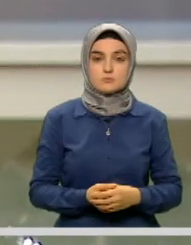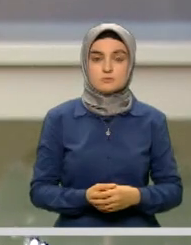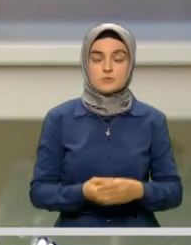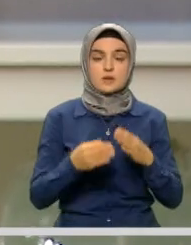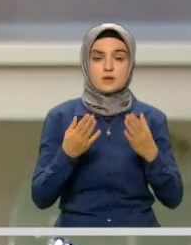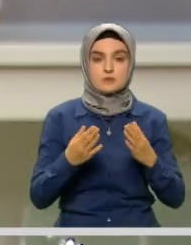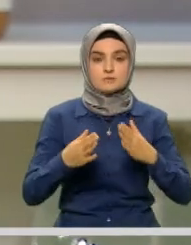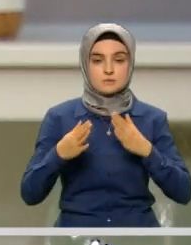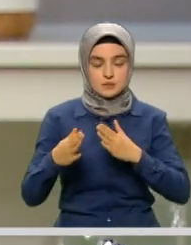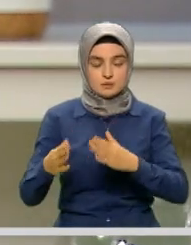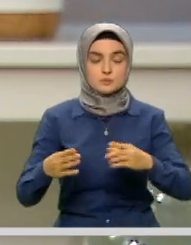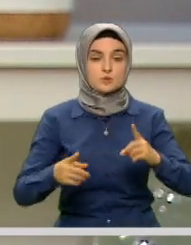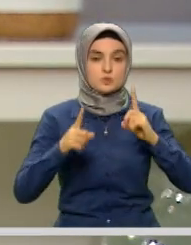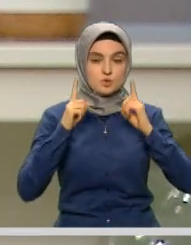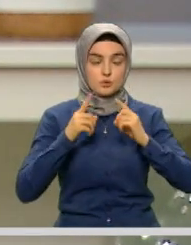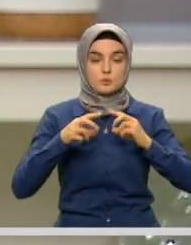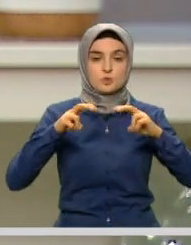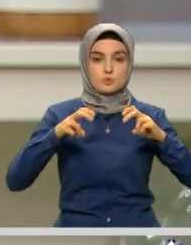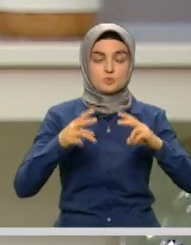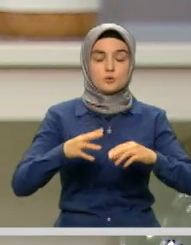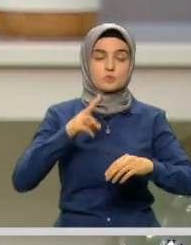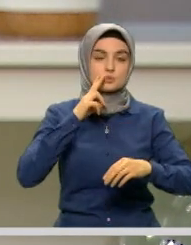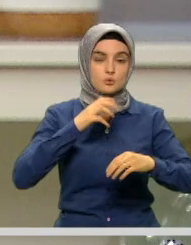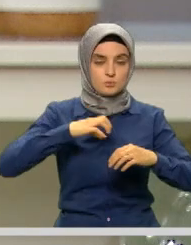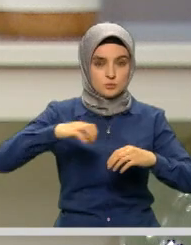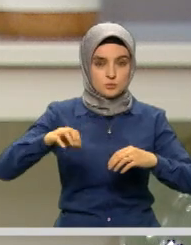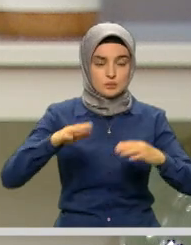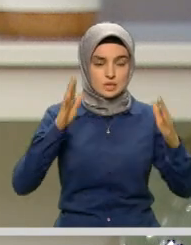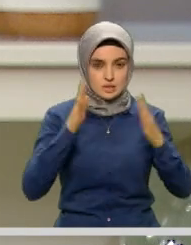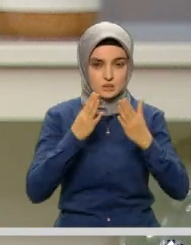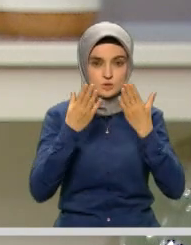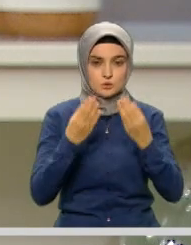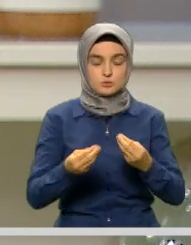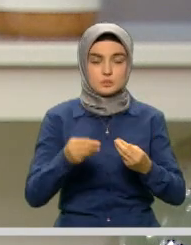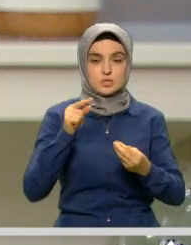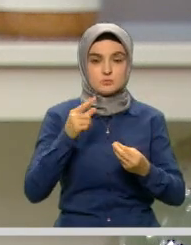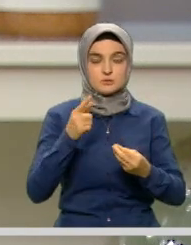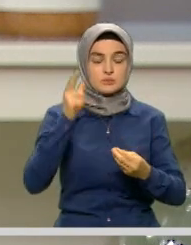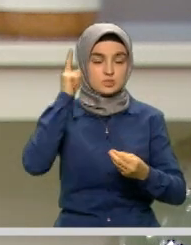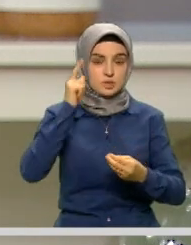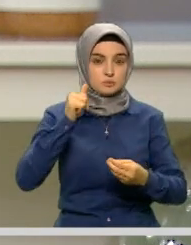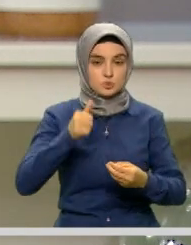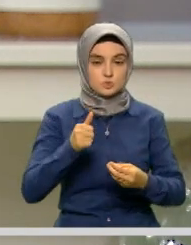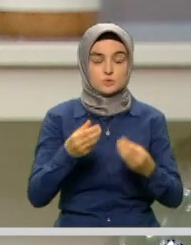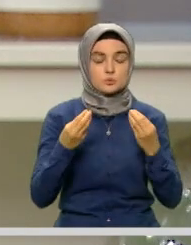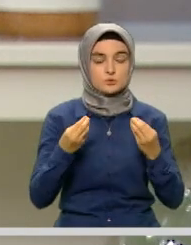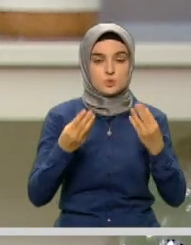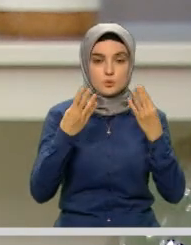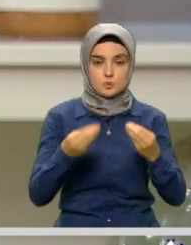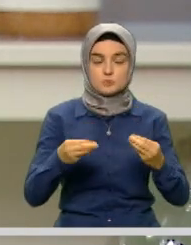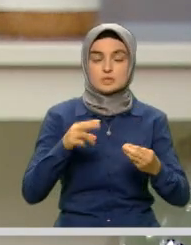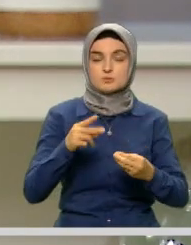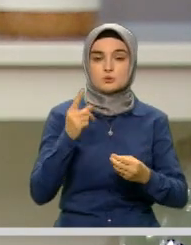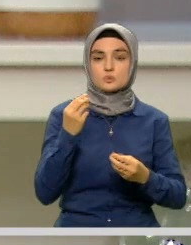efendim devam edeceğiz tövbe konusuyla. Son bölümümüzde birazdan yine ekranlarınızda olacağız ama şimdi efendim çarşamba günlerimizi renklendirdiğimiz gibi